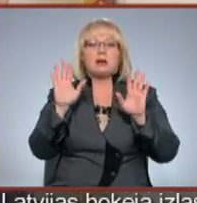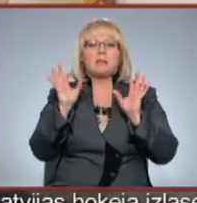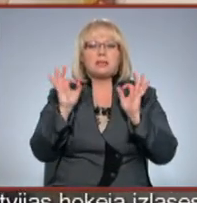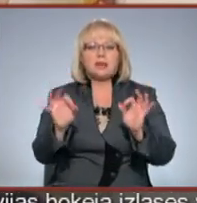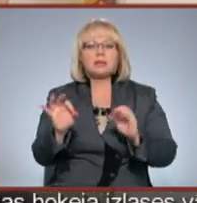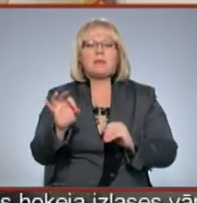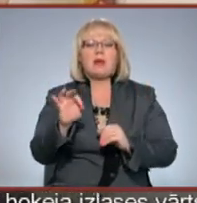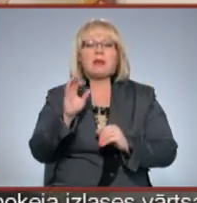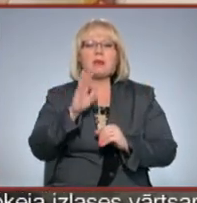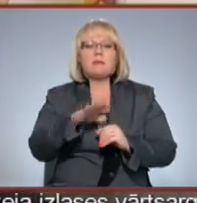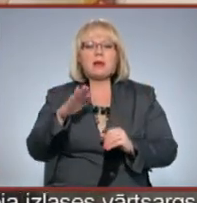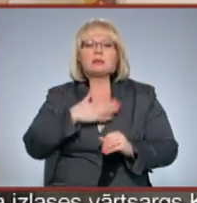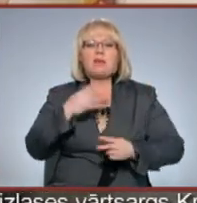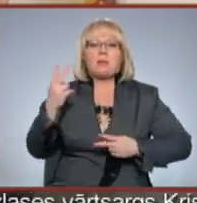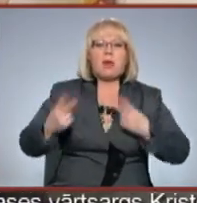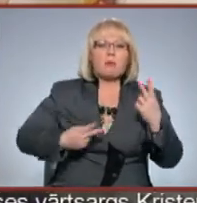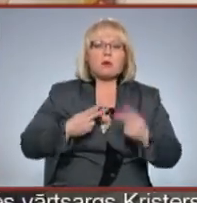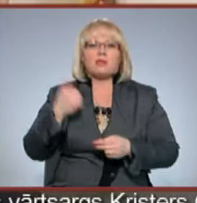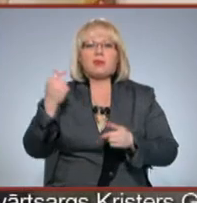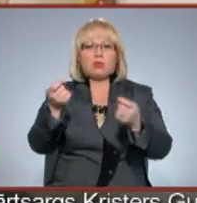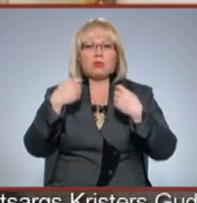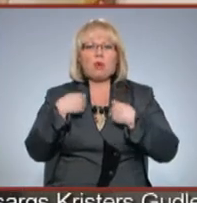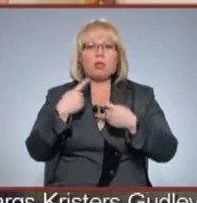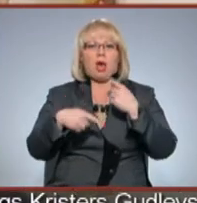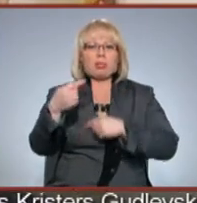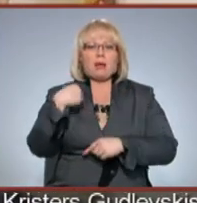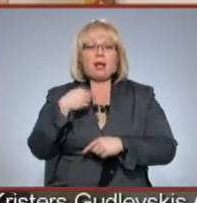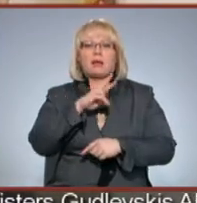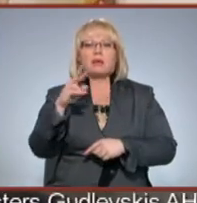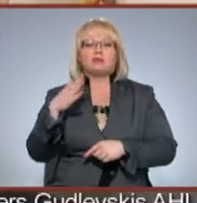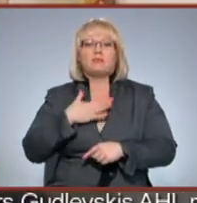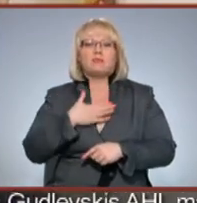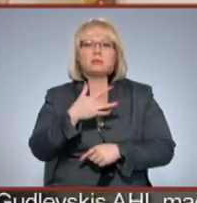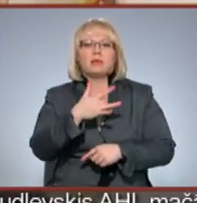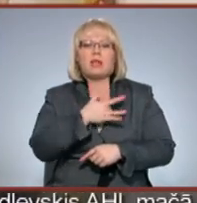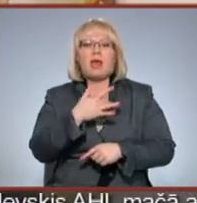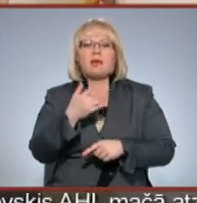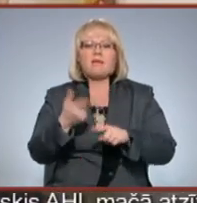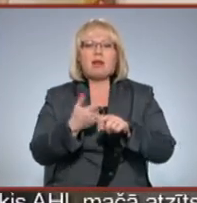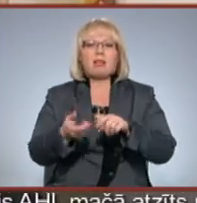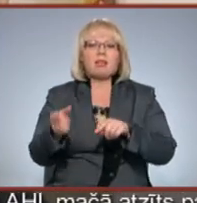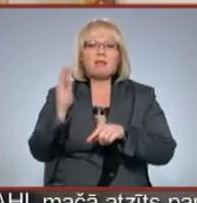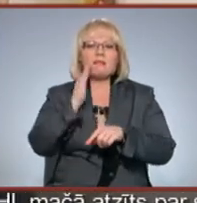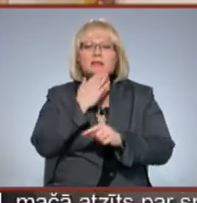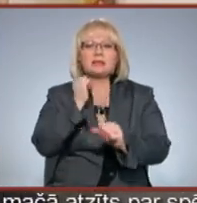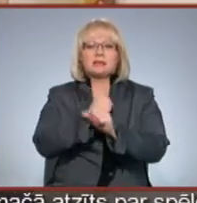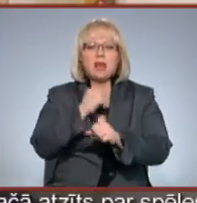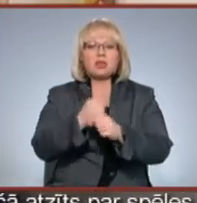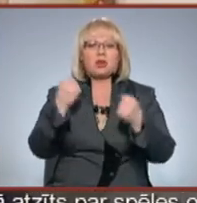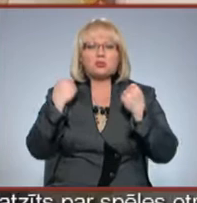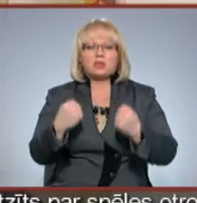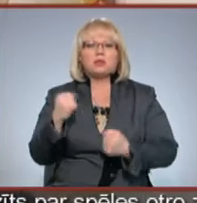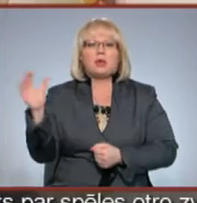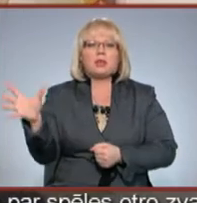īstenībā viņi ar savām emocijām, viņi to dod mums atpakaļ, kas mums liek vēl vasaru strādāt un izturēt visas